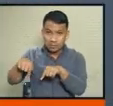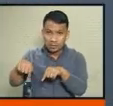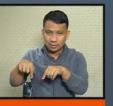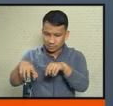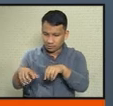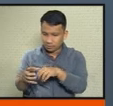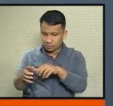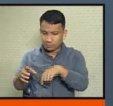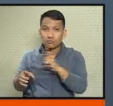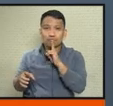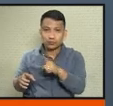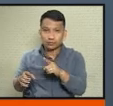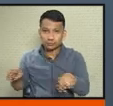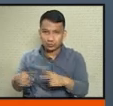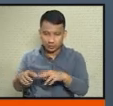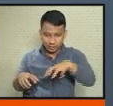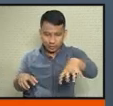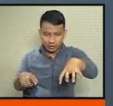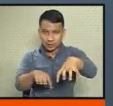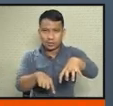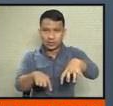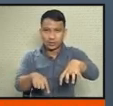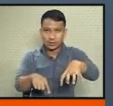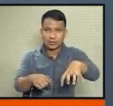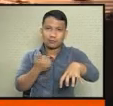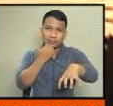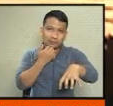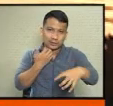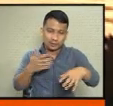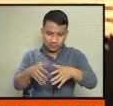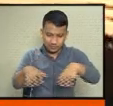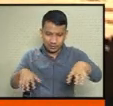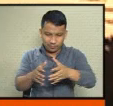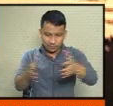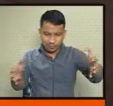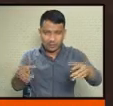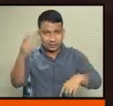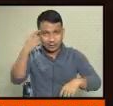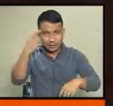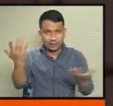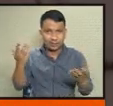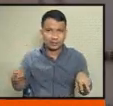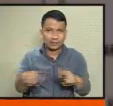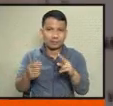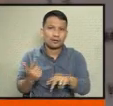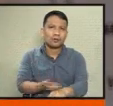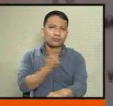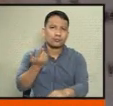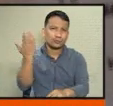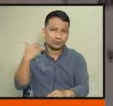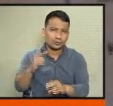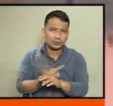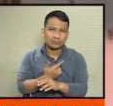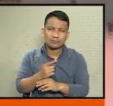pala ang totoong bulkan. Pero maraming nadidisgrasya sa maling akala. Akala natin hindi napuputok ang Taal. Matagal ang sinasabi ng FIWOX